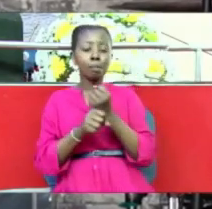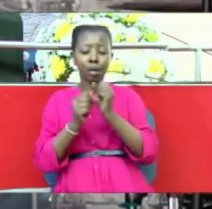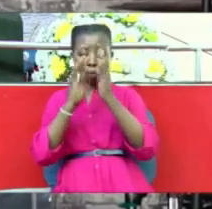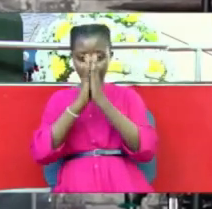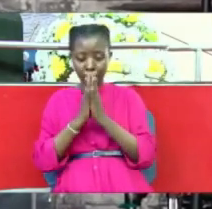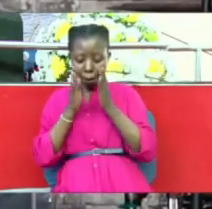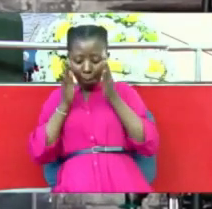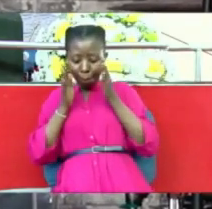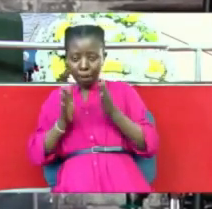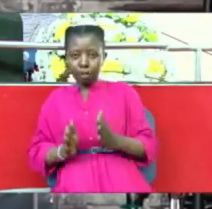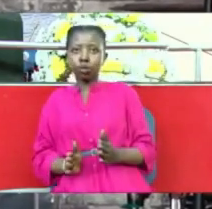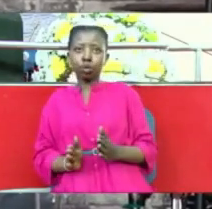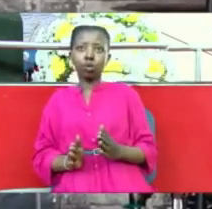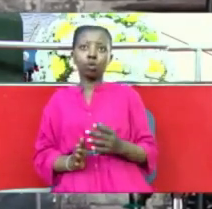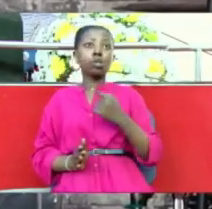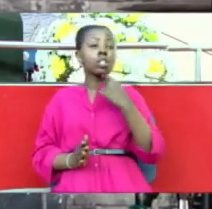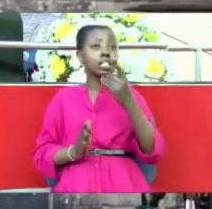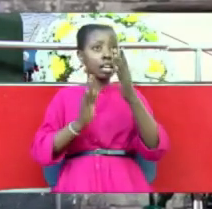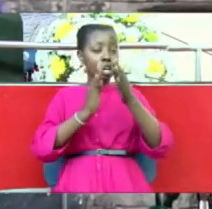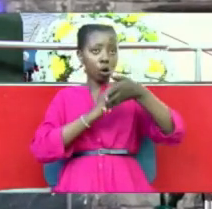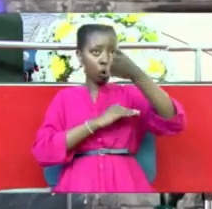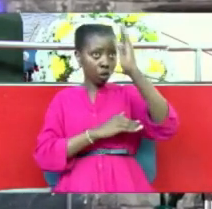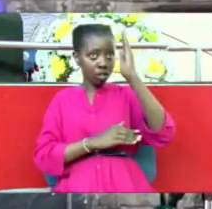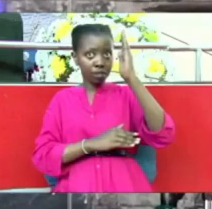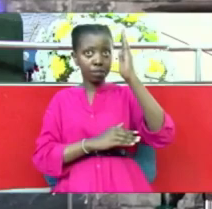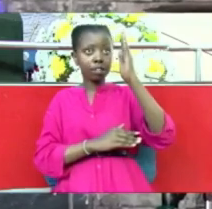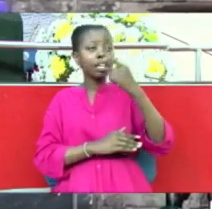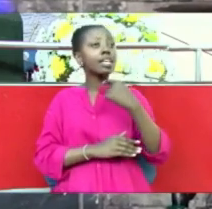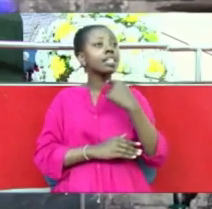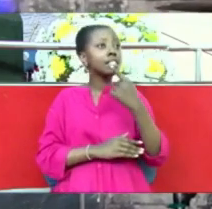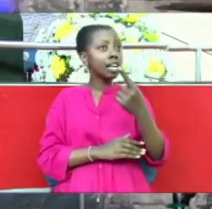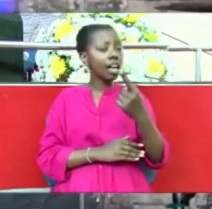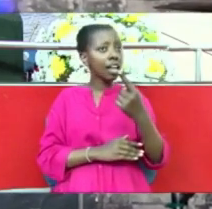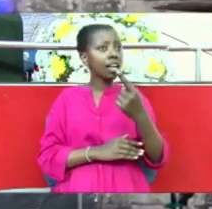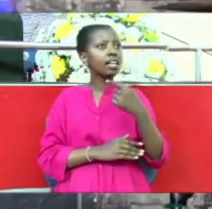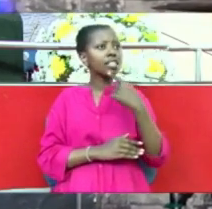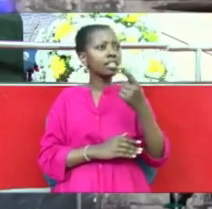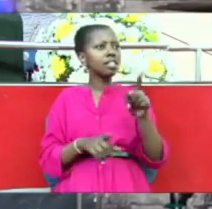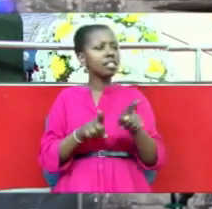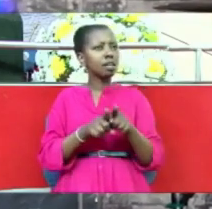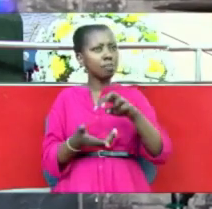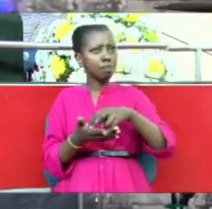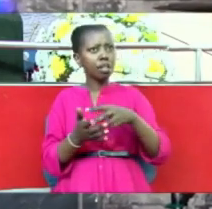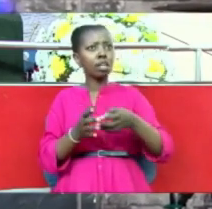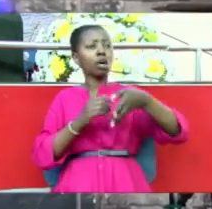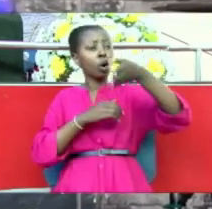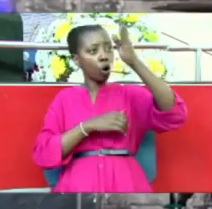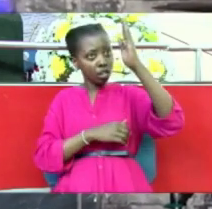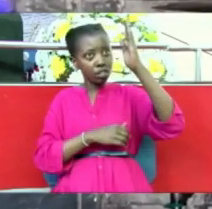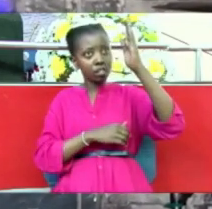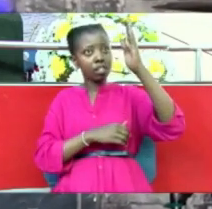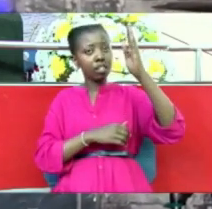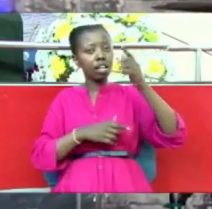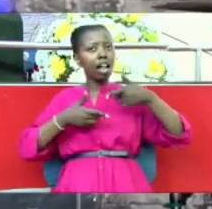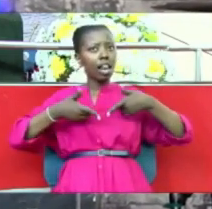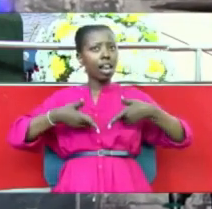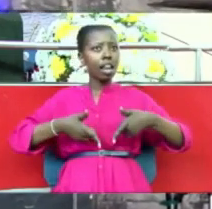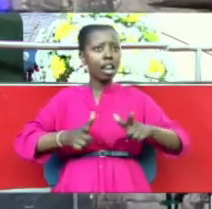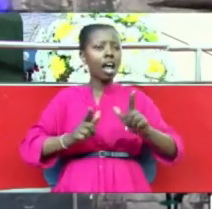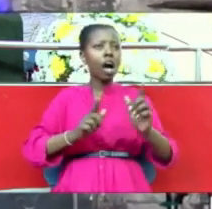binafsi. I want you to say God. Sema Mungu. Say like you mean it. God. God.